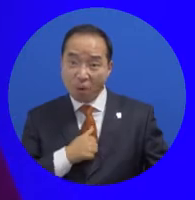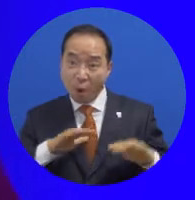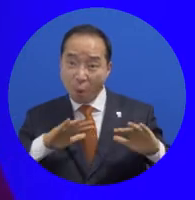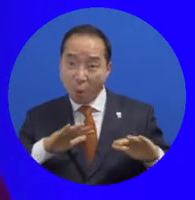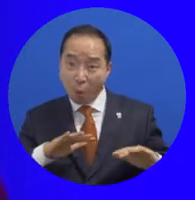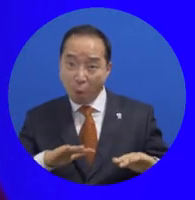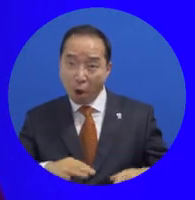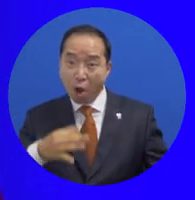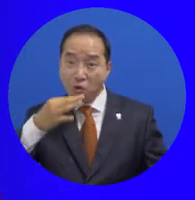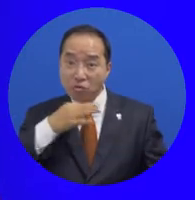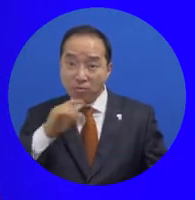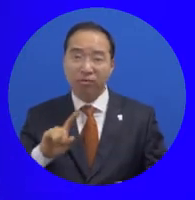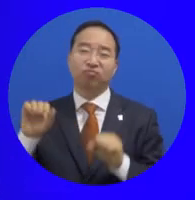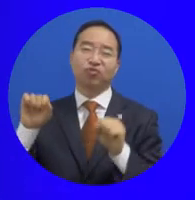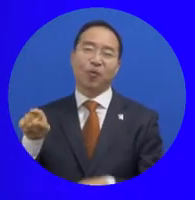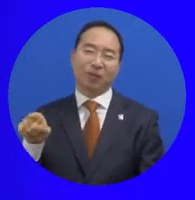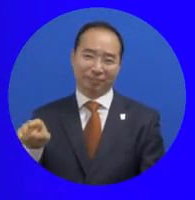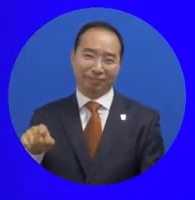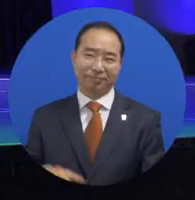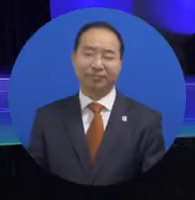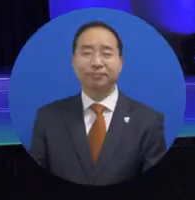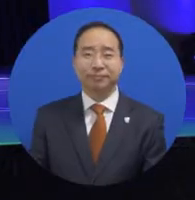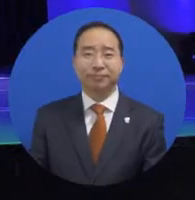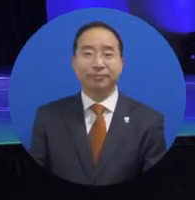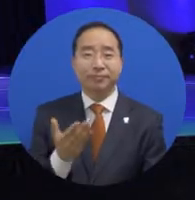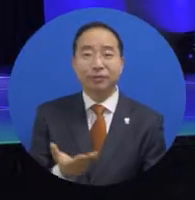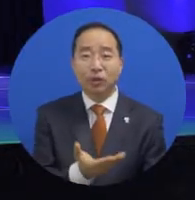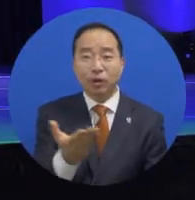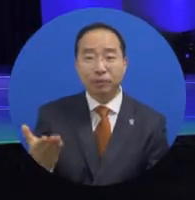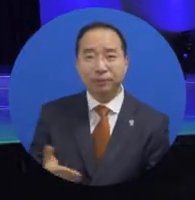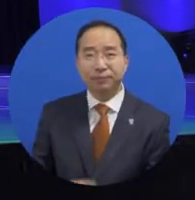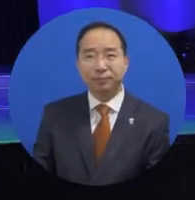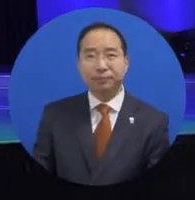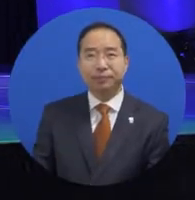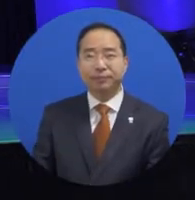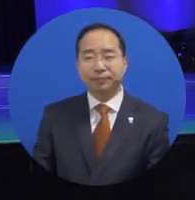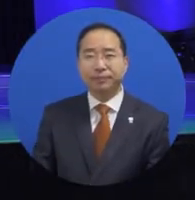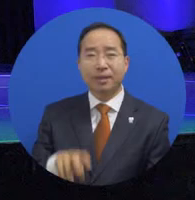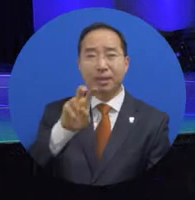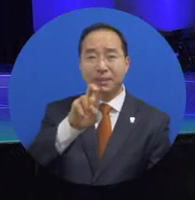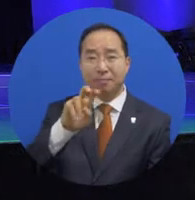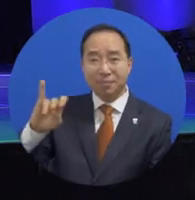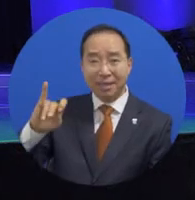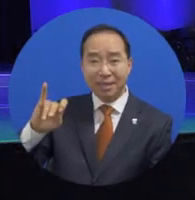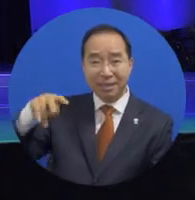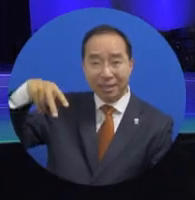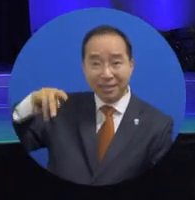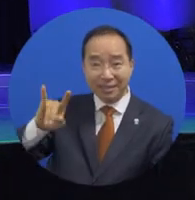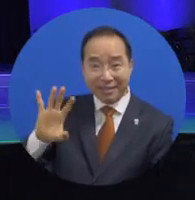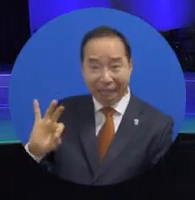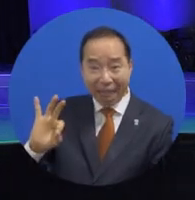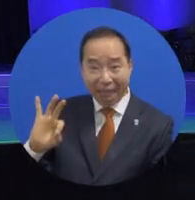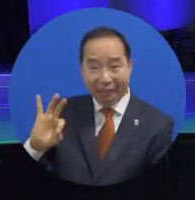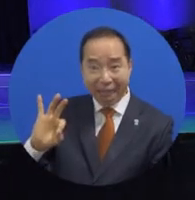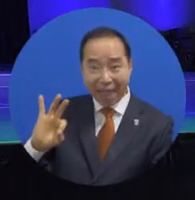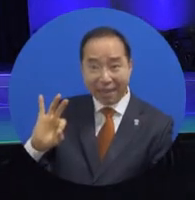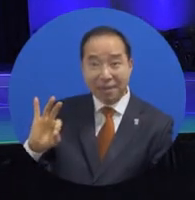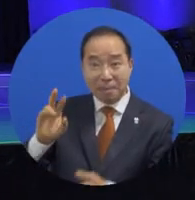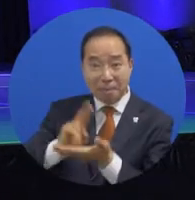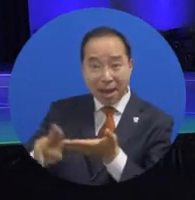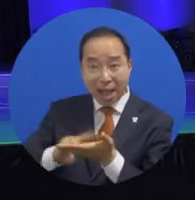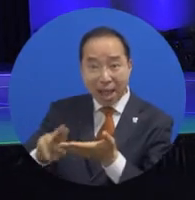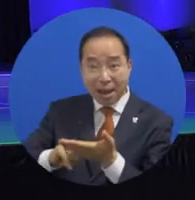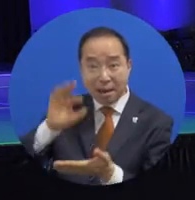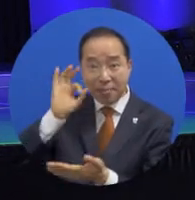데도 굉장히 큰 도움이 됩니다. 여러분들 아마 미생이라는 드라마나 만화 보셨을 거예요. 거기에